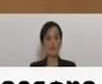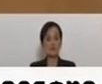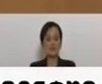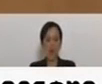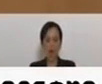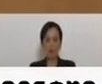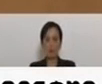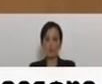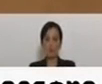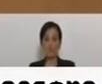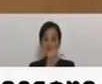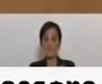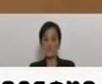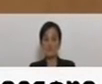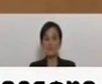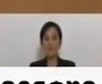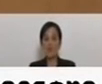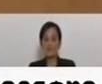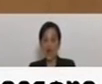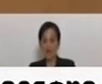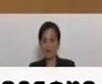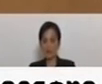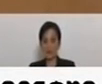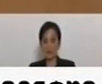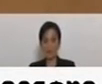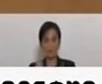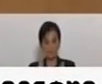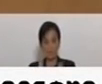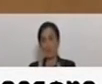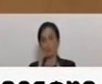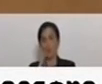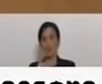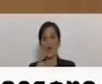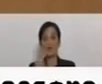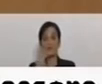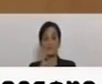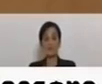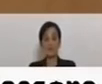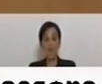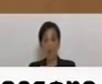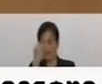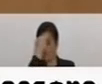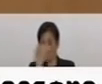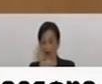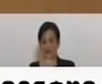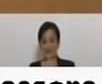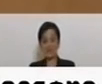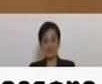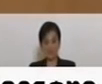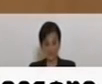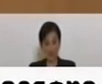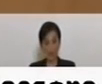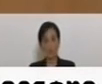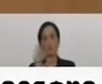გმირების სახელთან არის დაკავშირებული. როდესაც გამოვხატავთ მადლიერებას თავისუფლებისათვის, უნდა